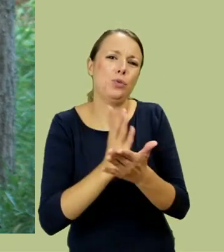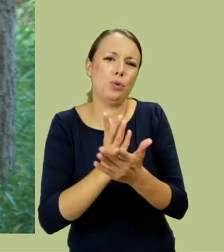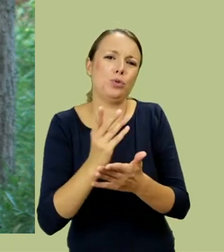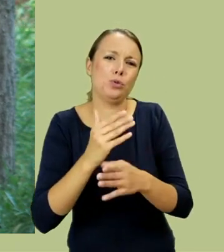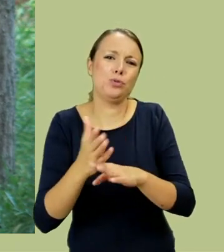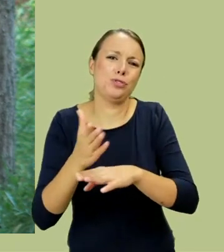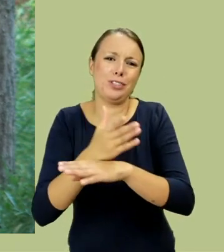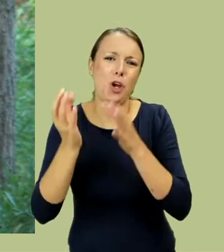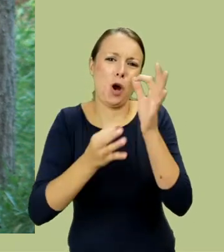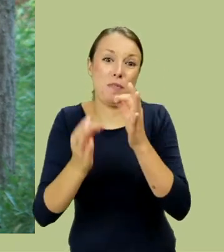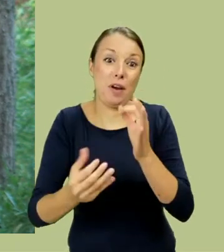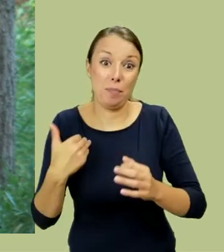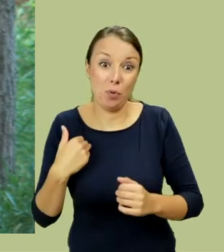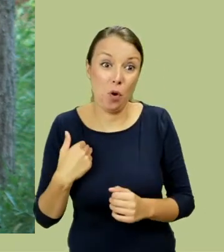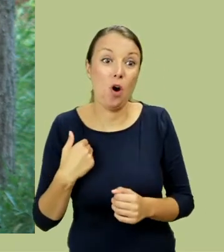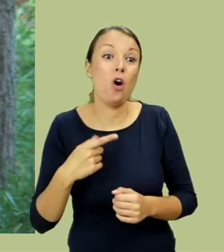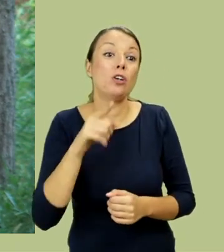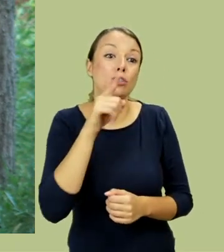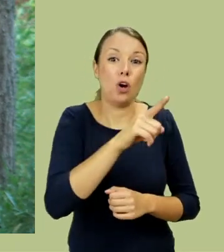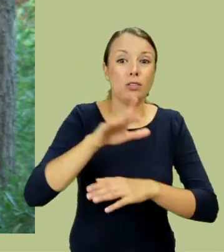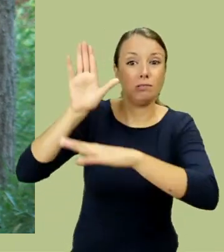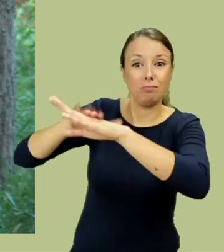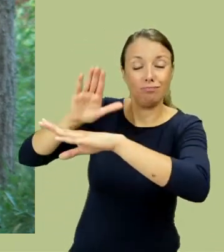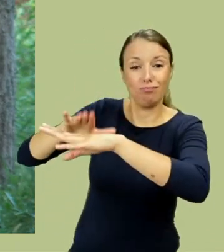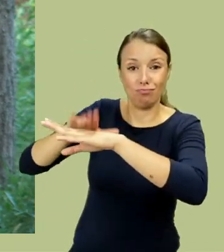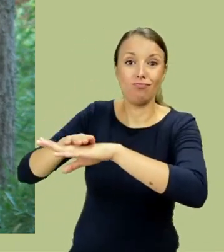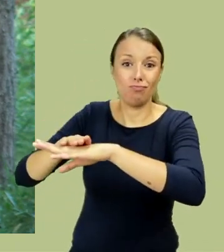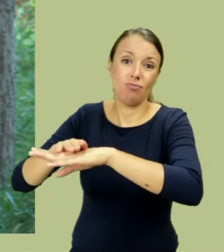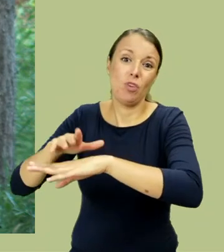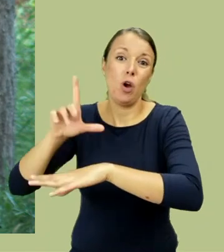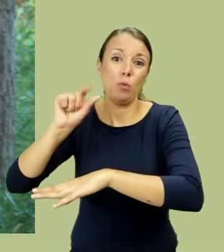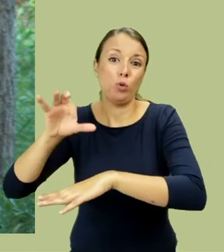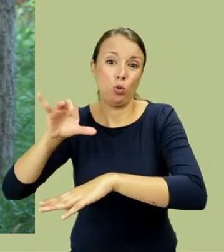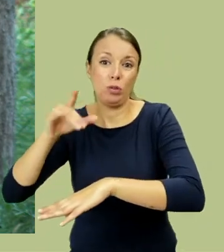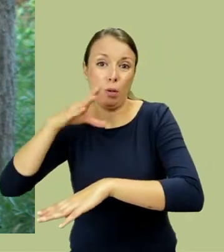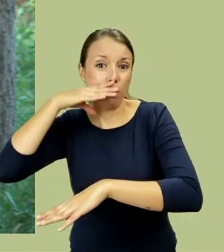że przypominała Piłsudskiemu o tym. I potem, kiedy no,